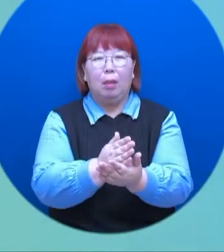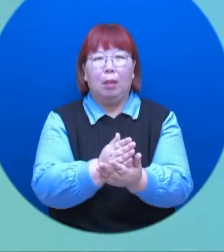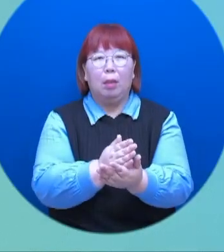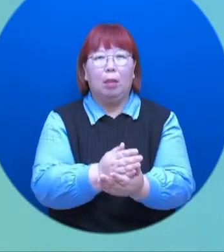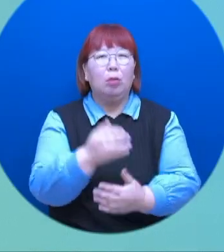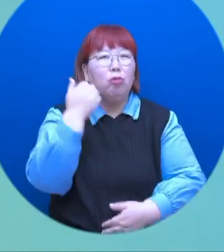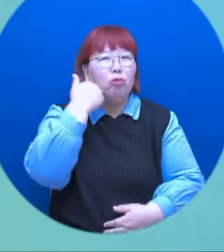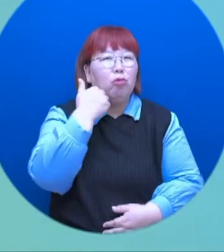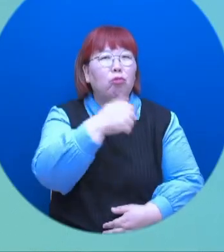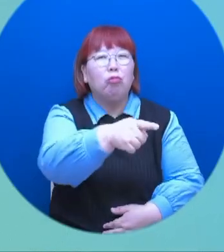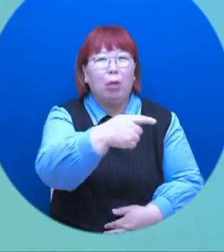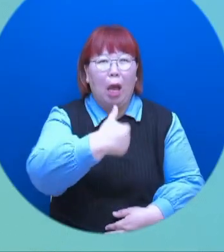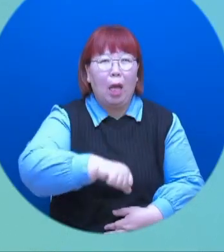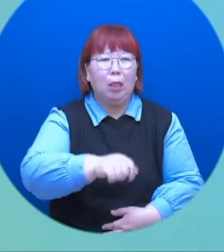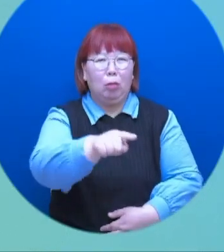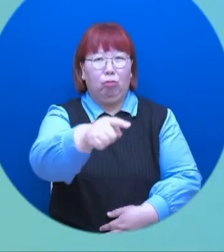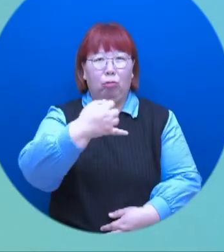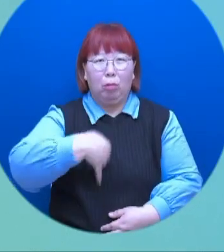누구네 아들, 누구네 딸,